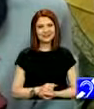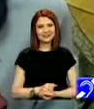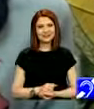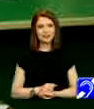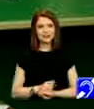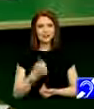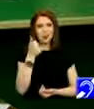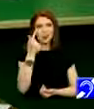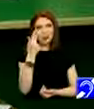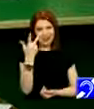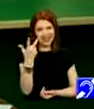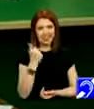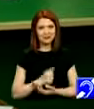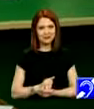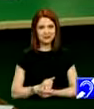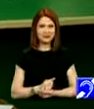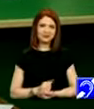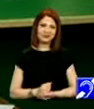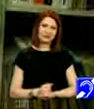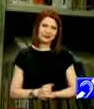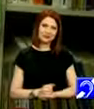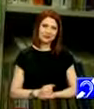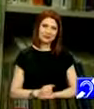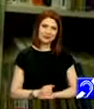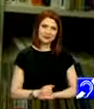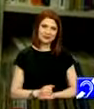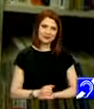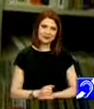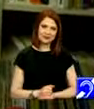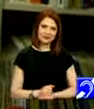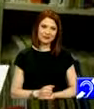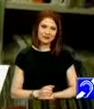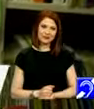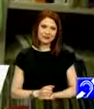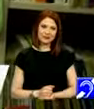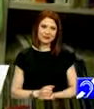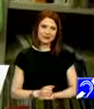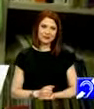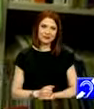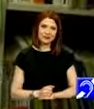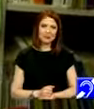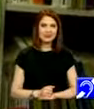1, 2, 3. It's very beautiful language and